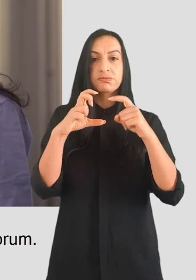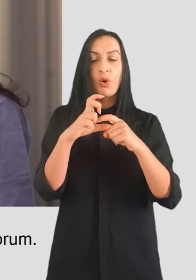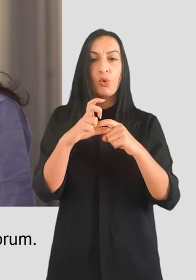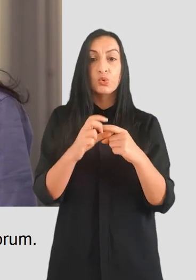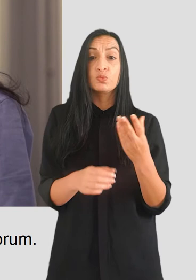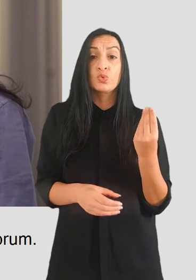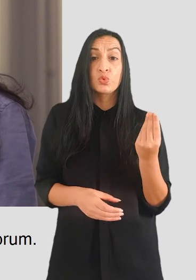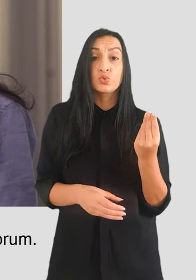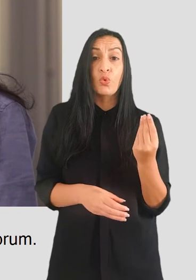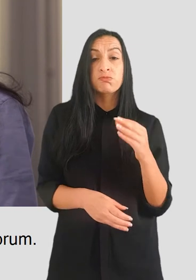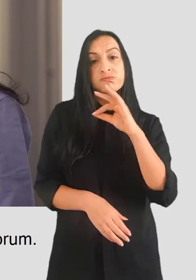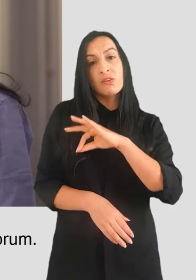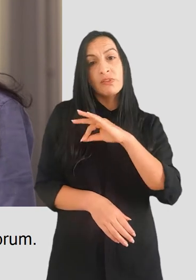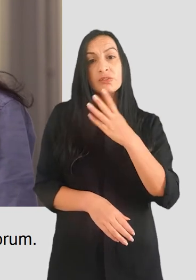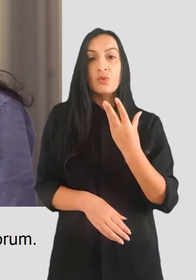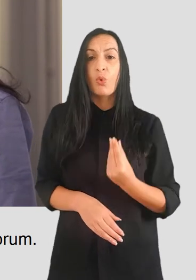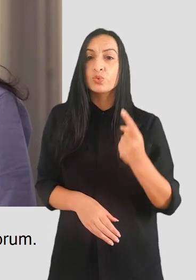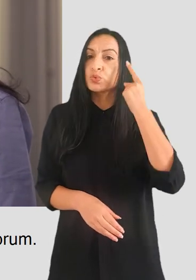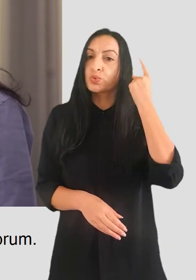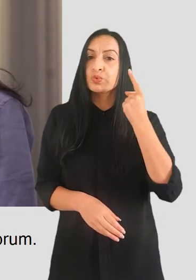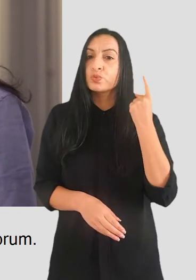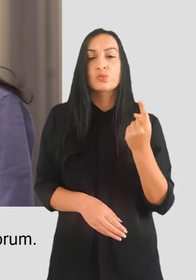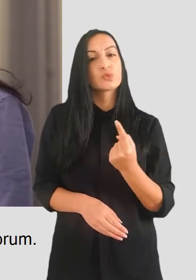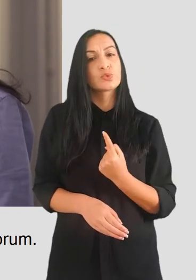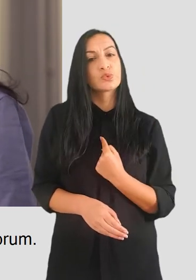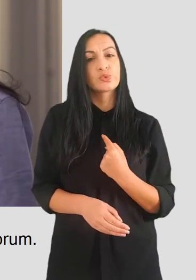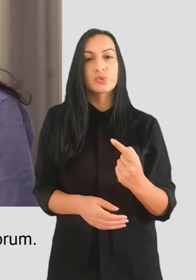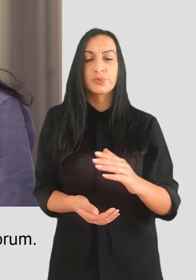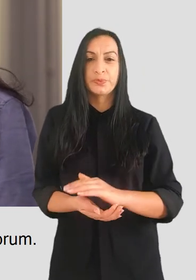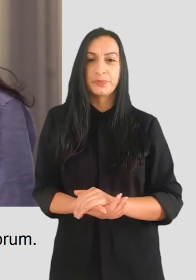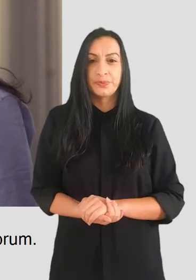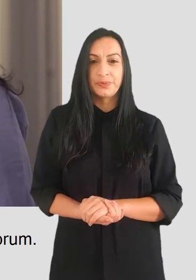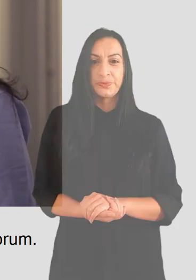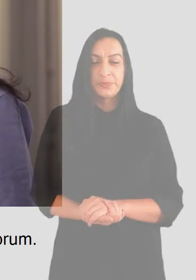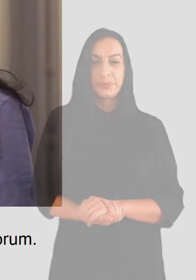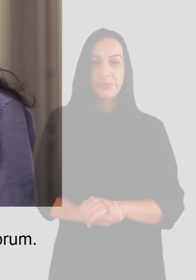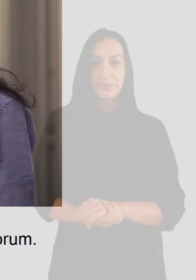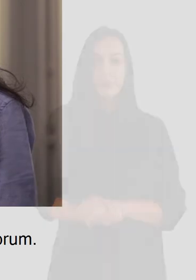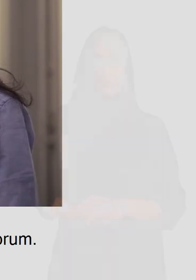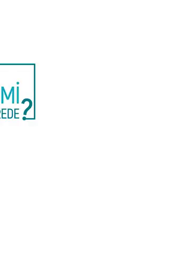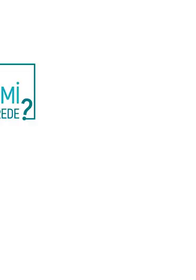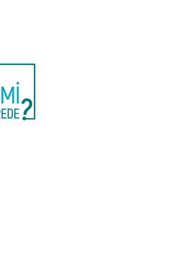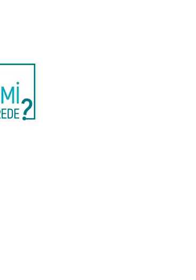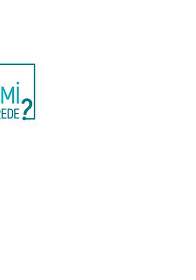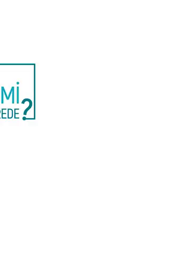Bu bakımdan csdestek.org'u çok faydalı olacağını da düşünüyorum.